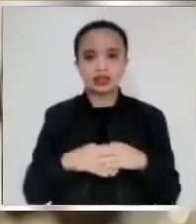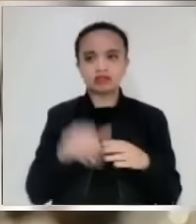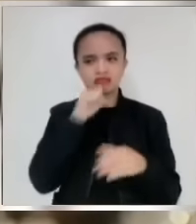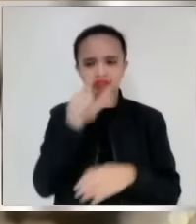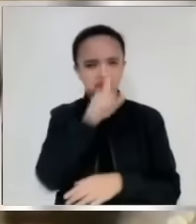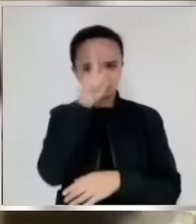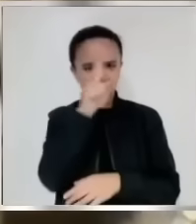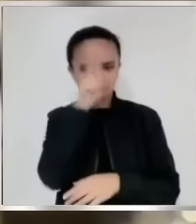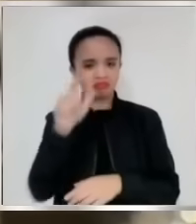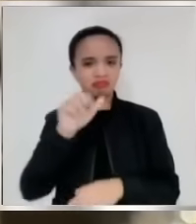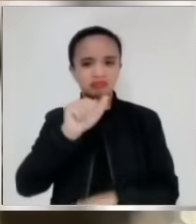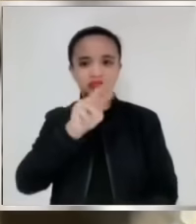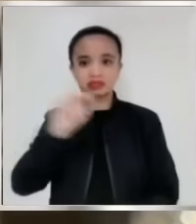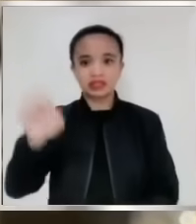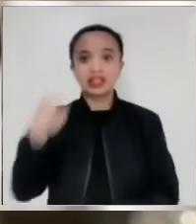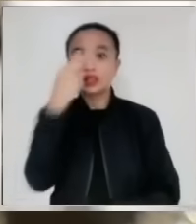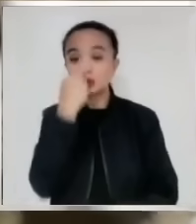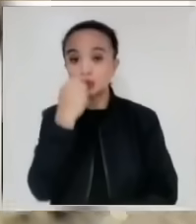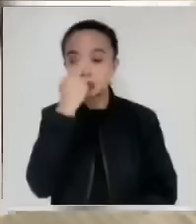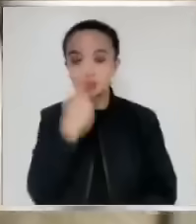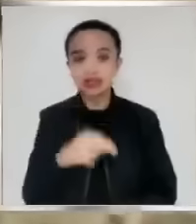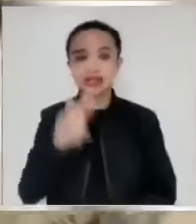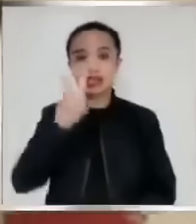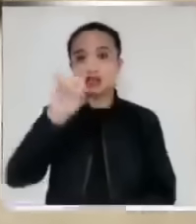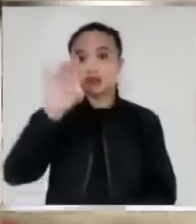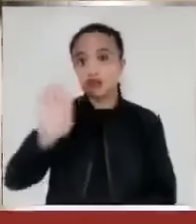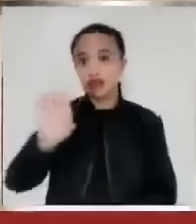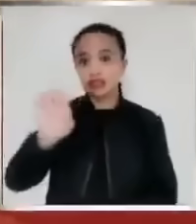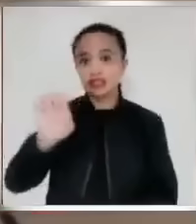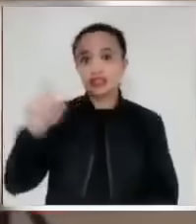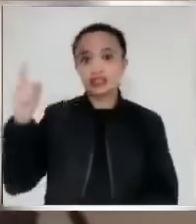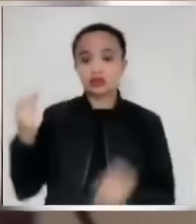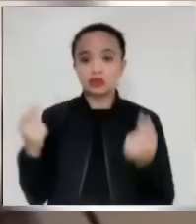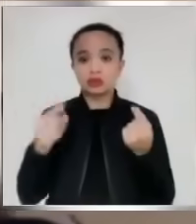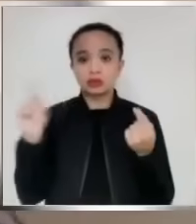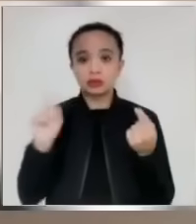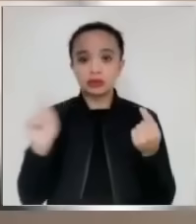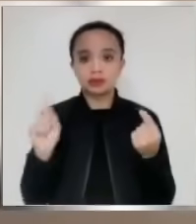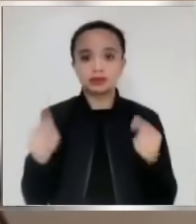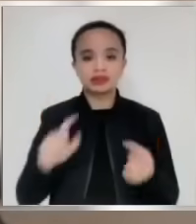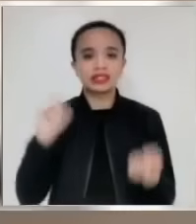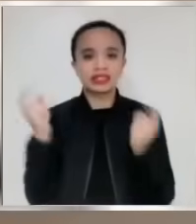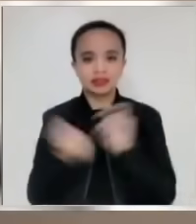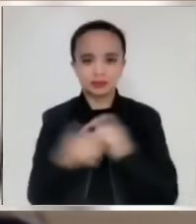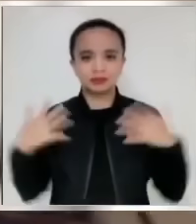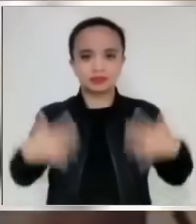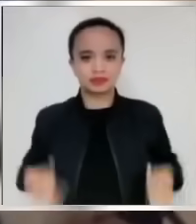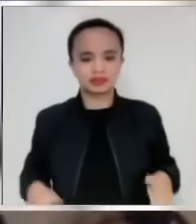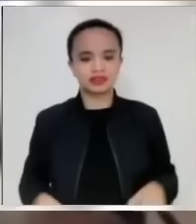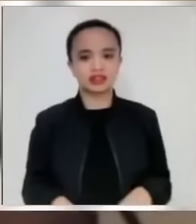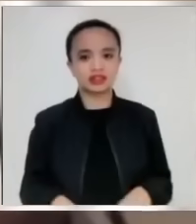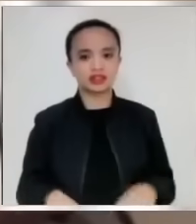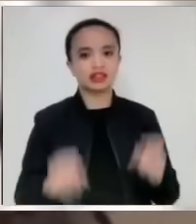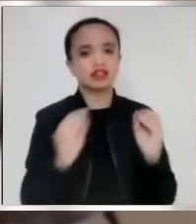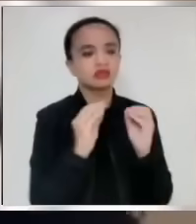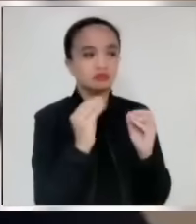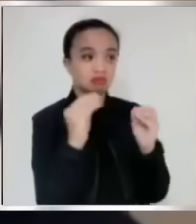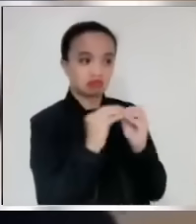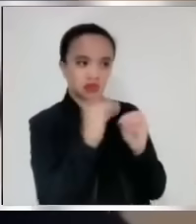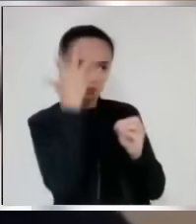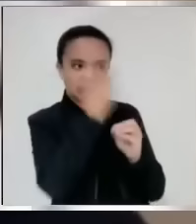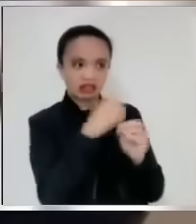pa niyang magbiro kay Vice Ganda habang hawak ang pinagpalitang gown. Mas maganda ako sa iyo pag malayo, pag